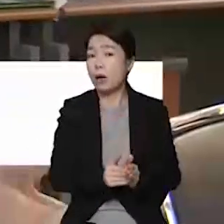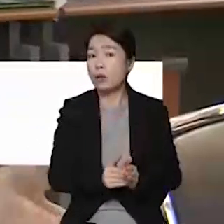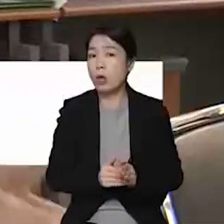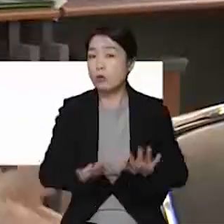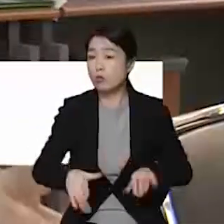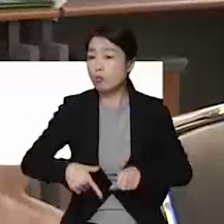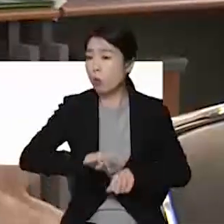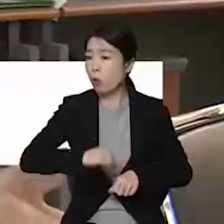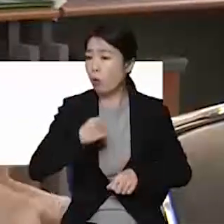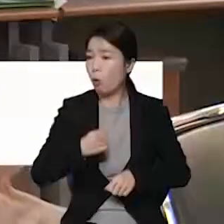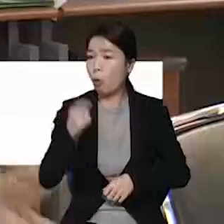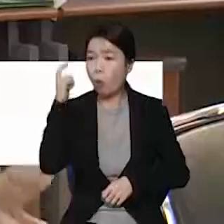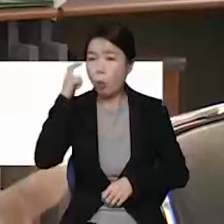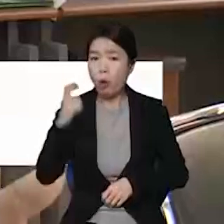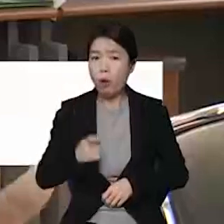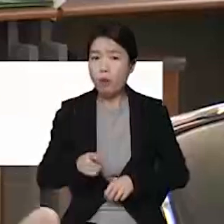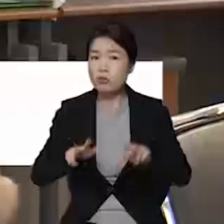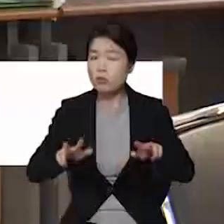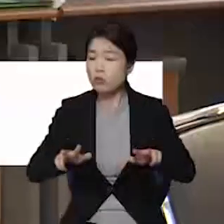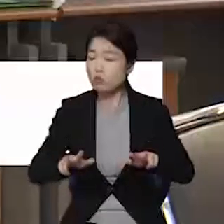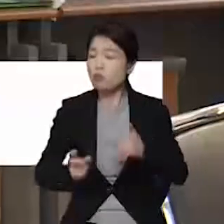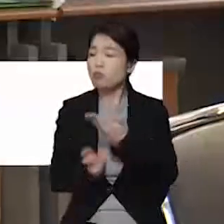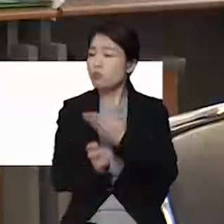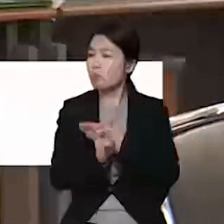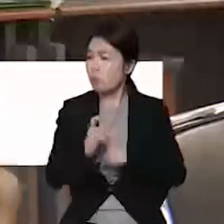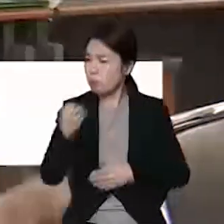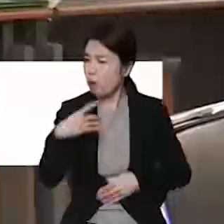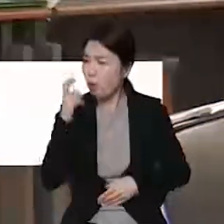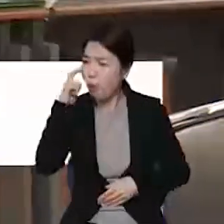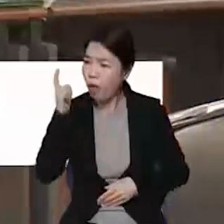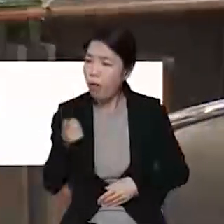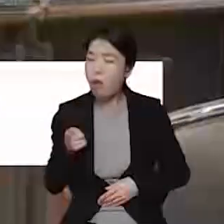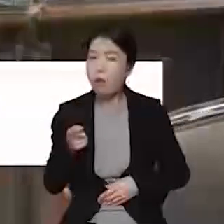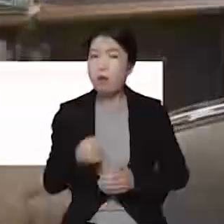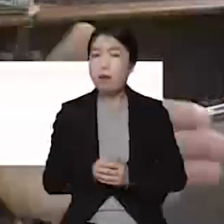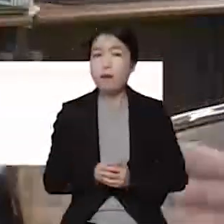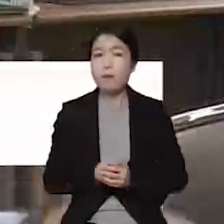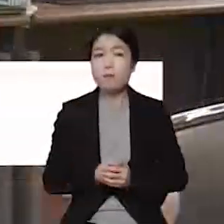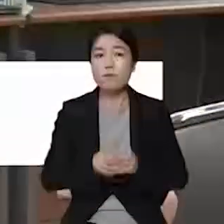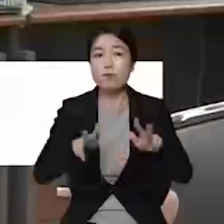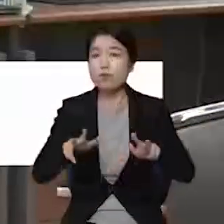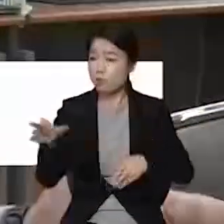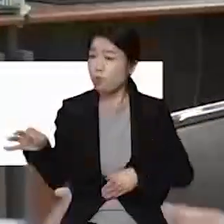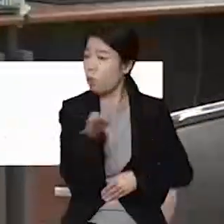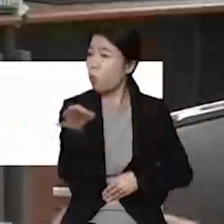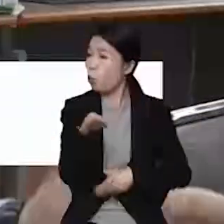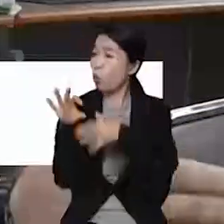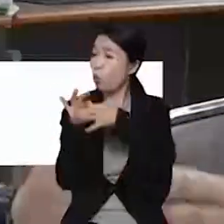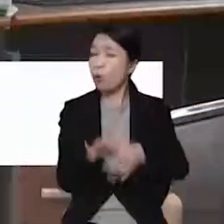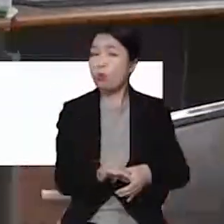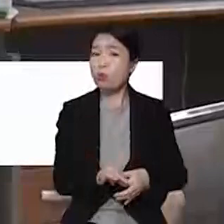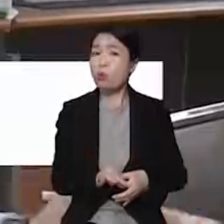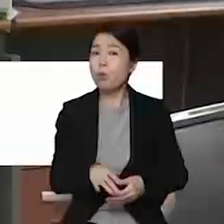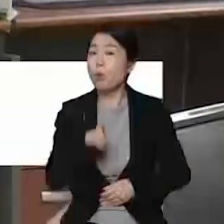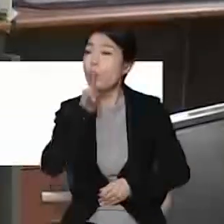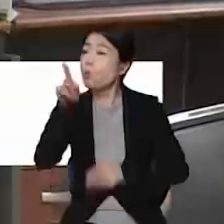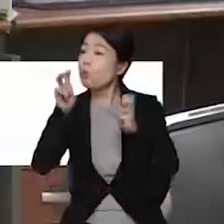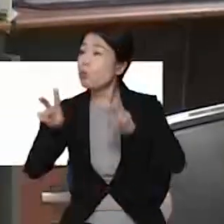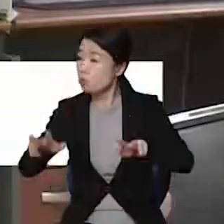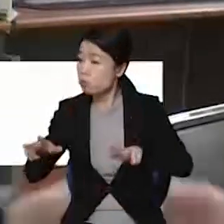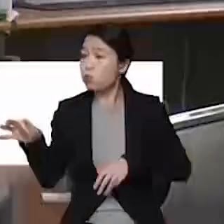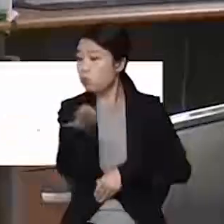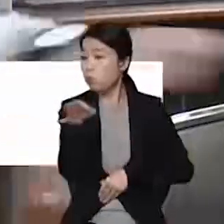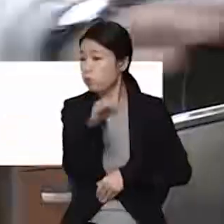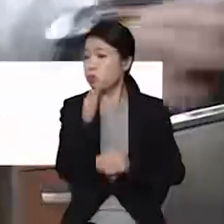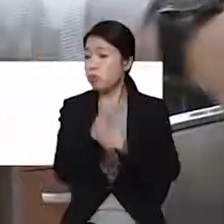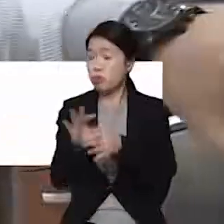내고 이렇게 공제하고 냈던 돈을 지금 와서 왜 부당하다라고 그러느냐. 지금도 돈을 주고 있어요. 고소업체가 돈을 지급하고